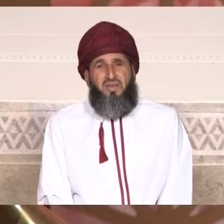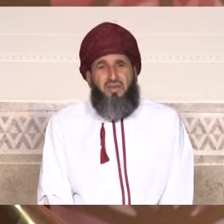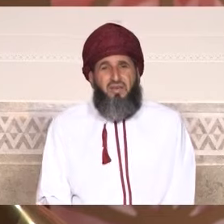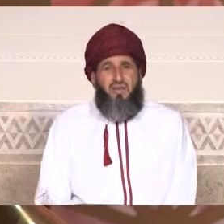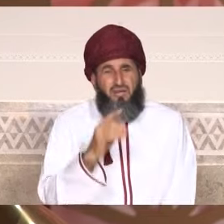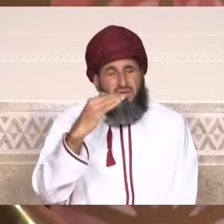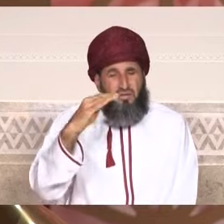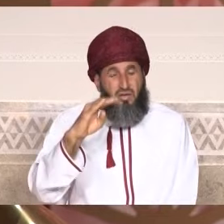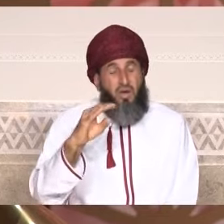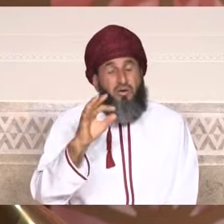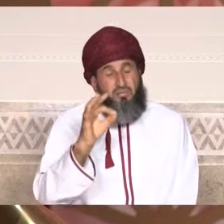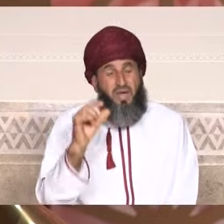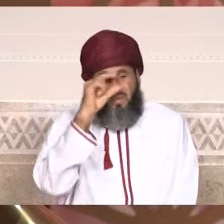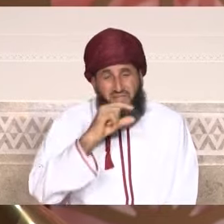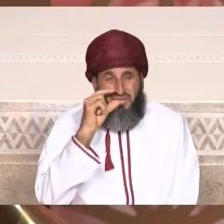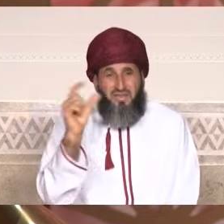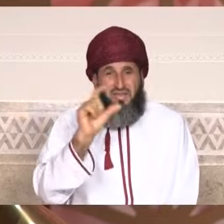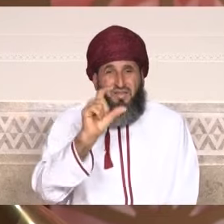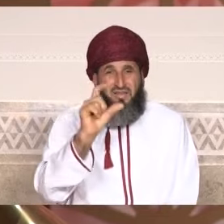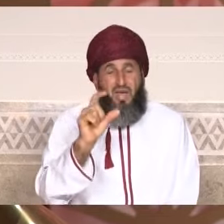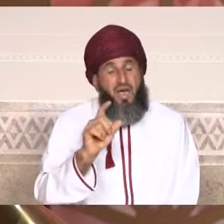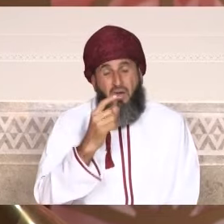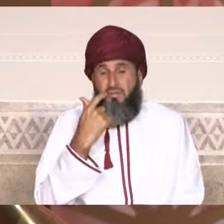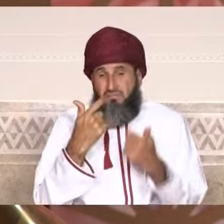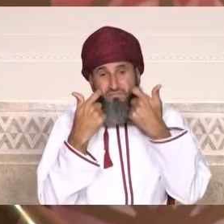هي أحكام دين الله تبارك وتعالى في هذه القضية،